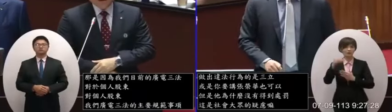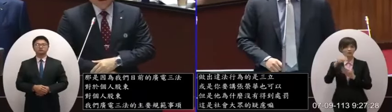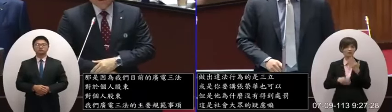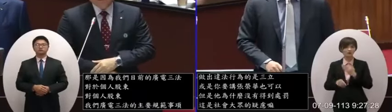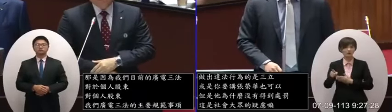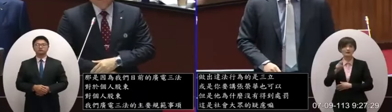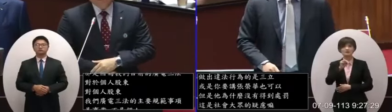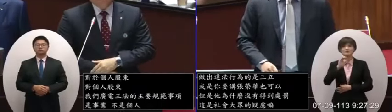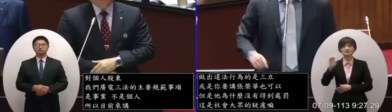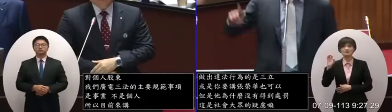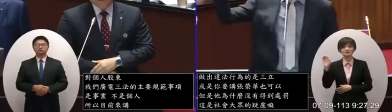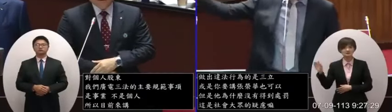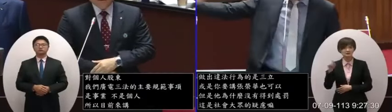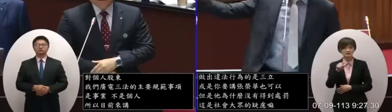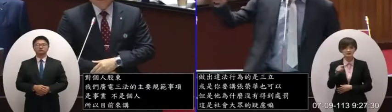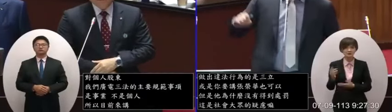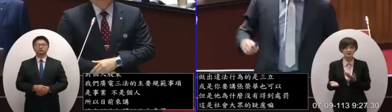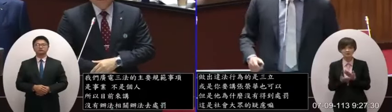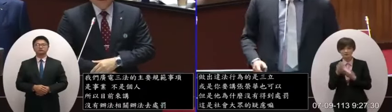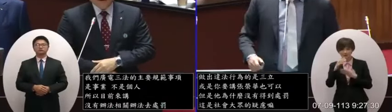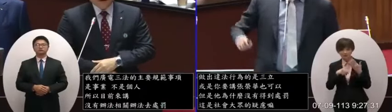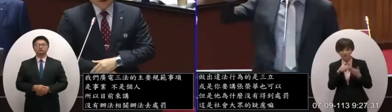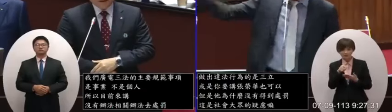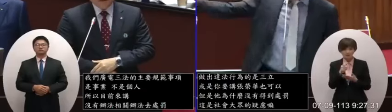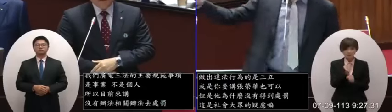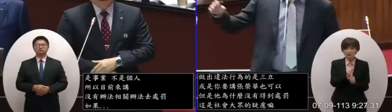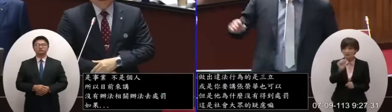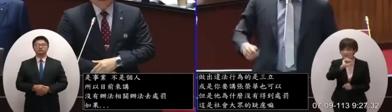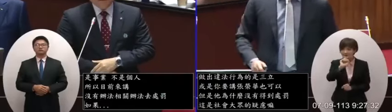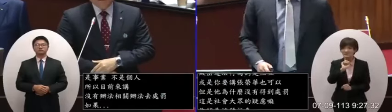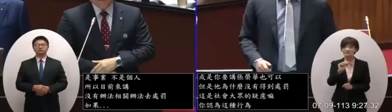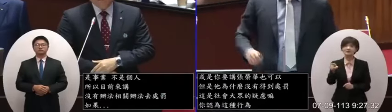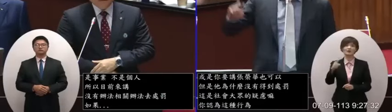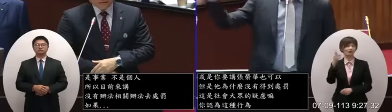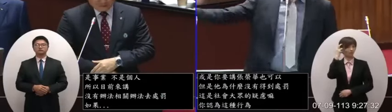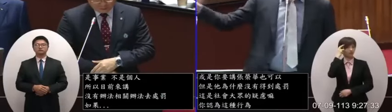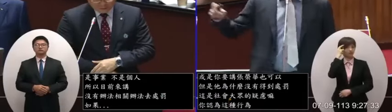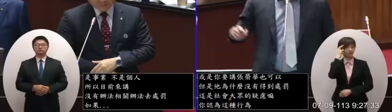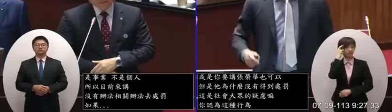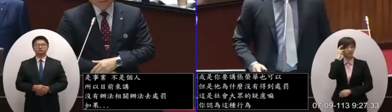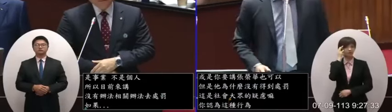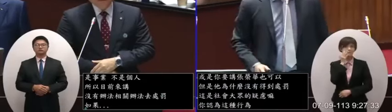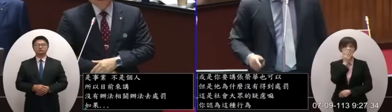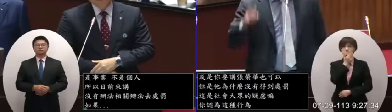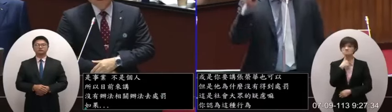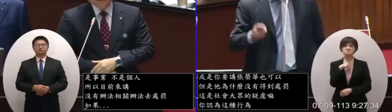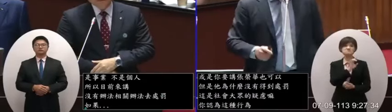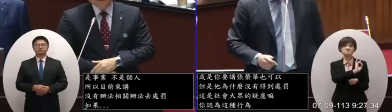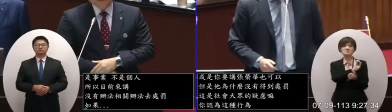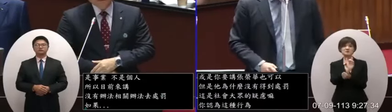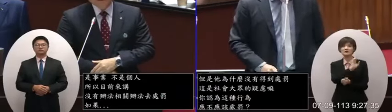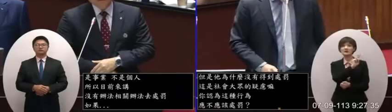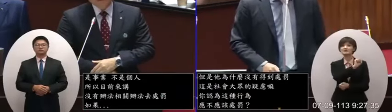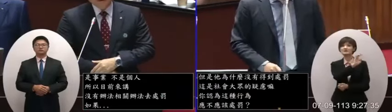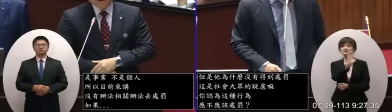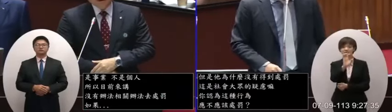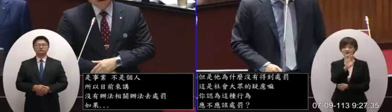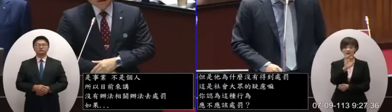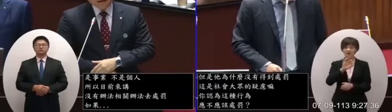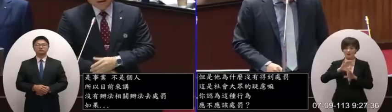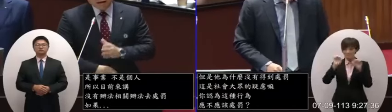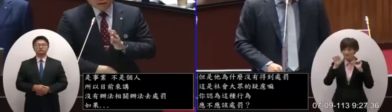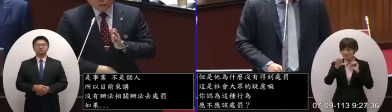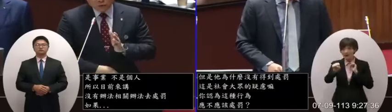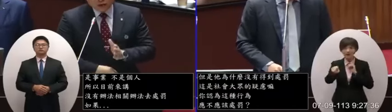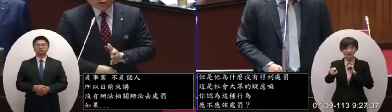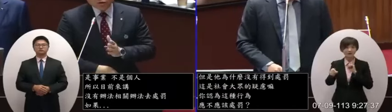的付款不允许做这件事，还执意去做，还欺骗 NCC， 被抓到了以后没有任何处罚，这样